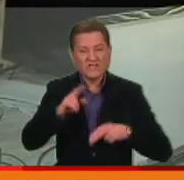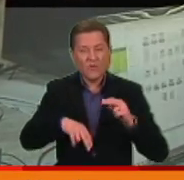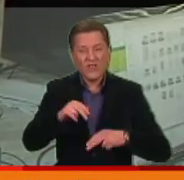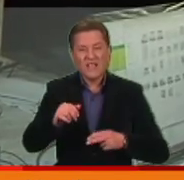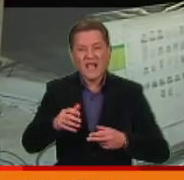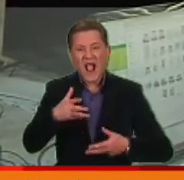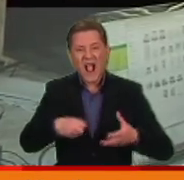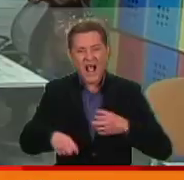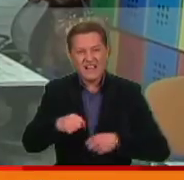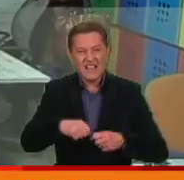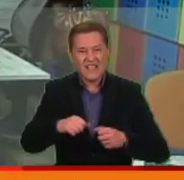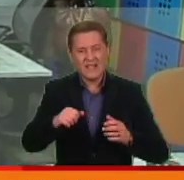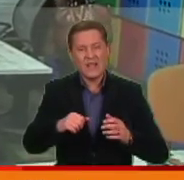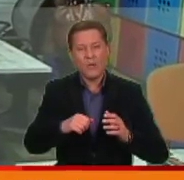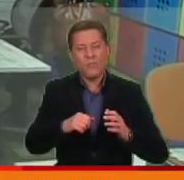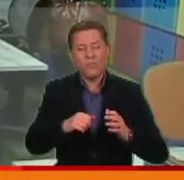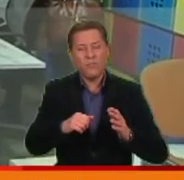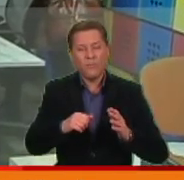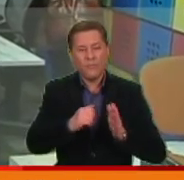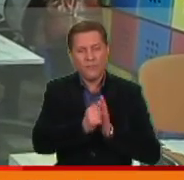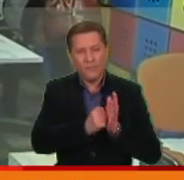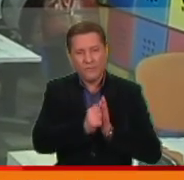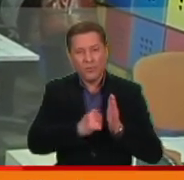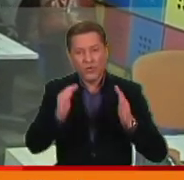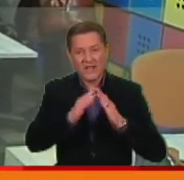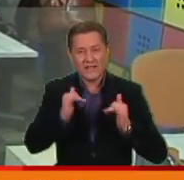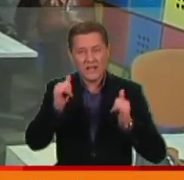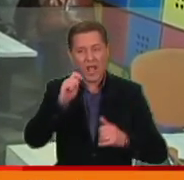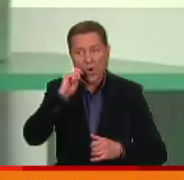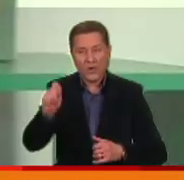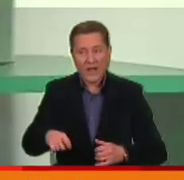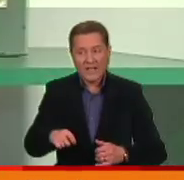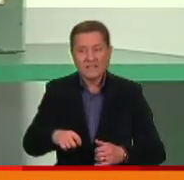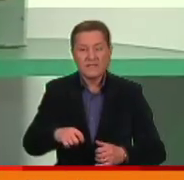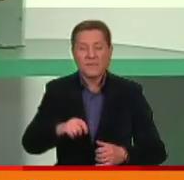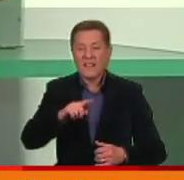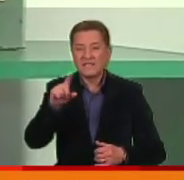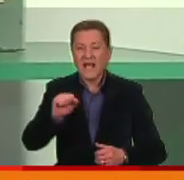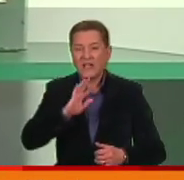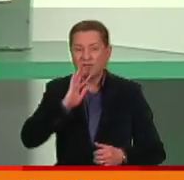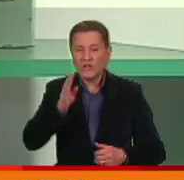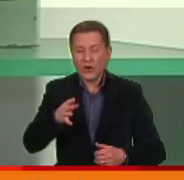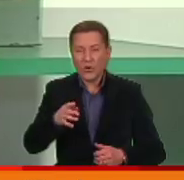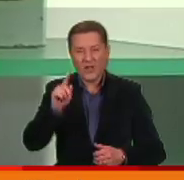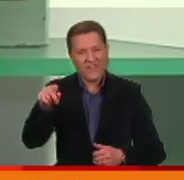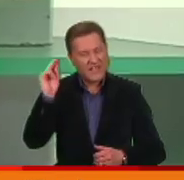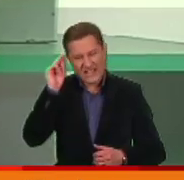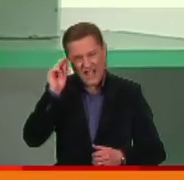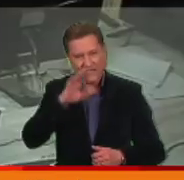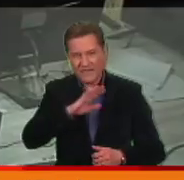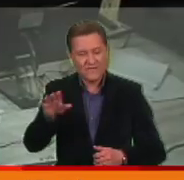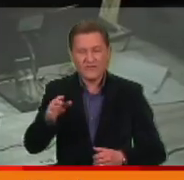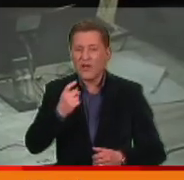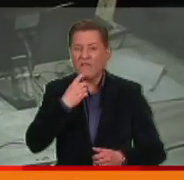будинки для українців. Тепер його життя минає здебільшого в цьому офісі. За 4 роки, визнає, так і не вивчив мови та